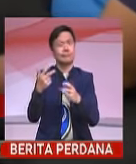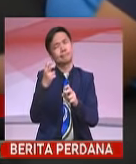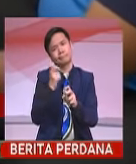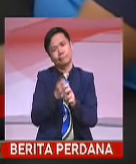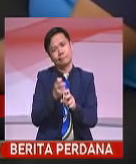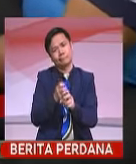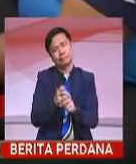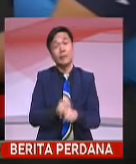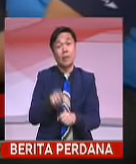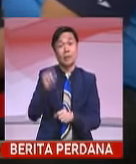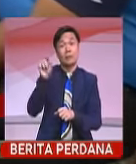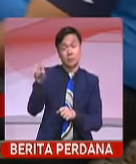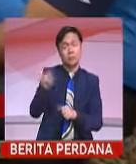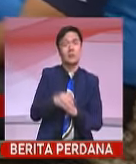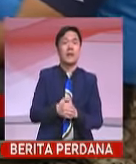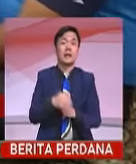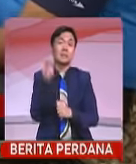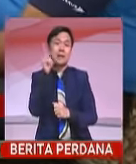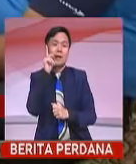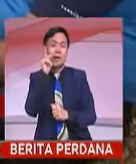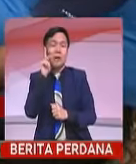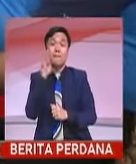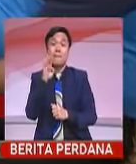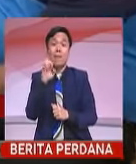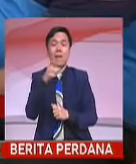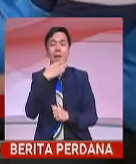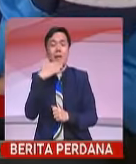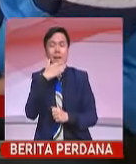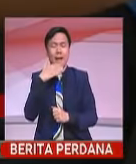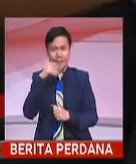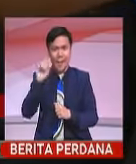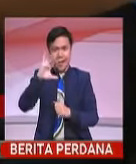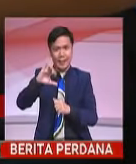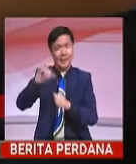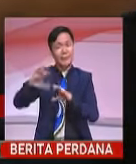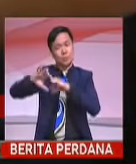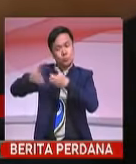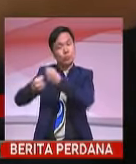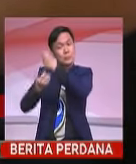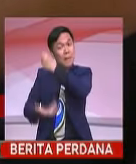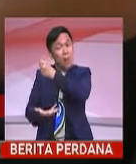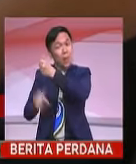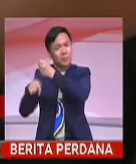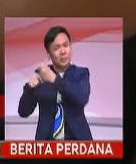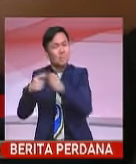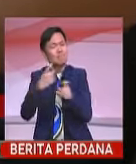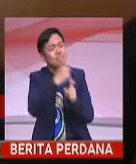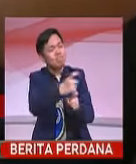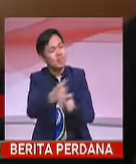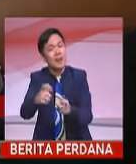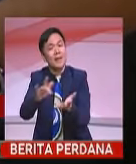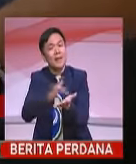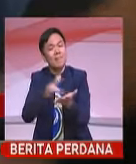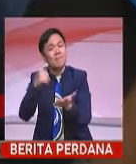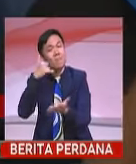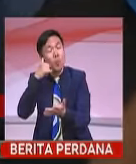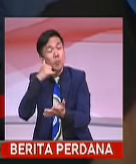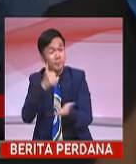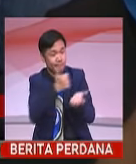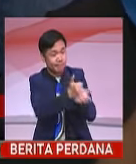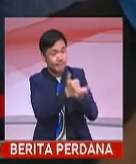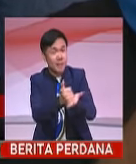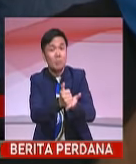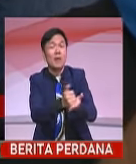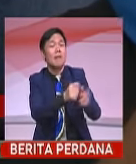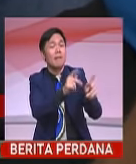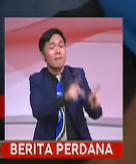Kelab Belia Darul Aman telah mewujudkan tabung sumbangan tablet percuma untuk pelajar miskin bagi membantu lebih ramai pelajar yang memerlukan